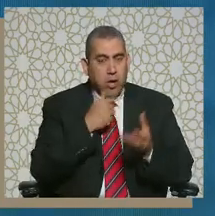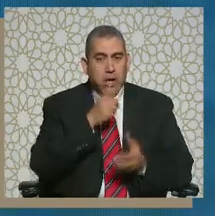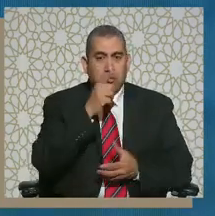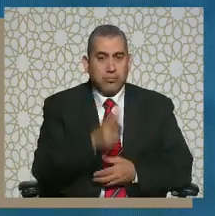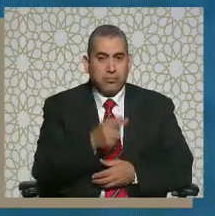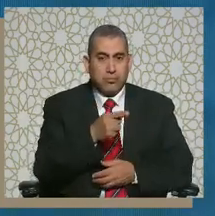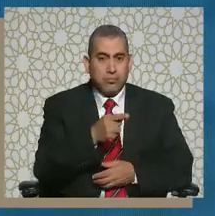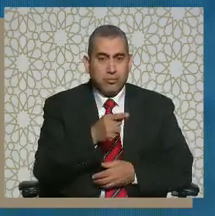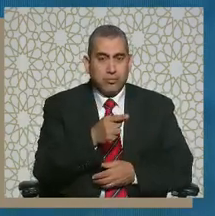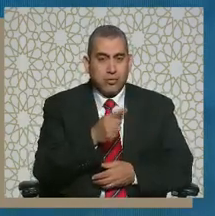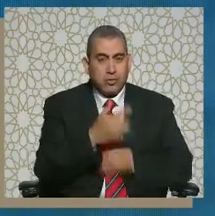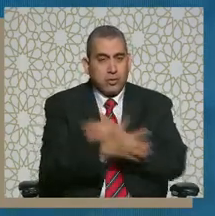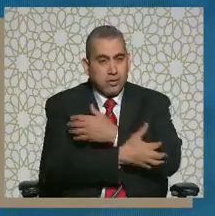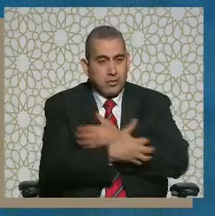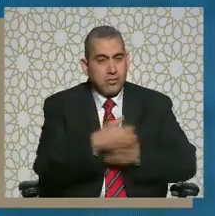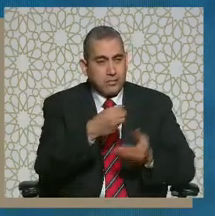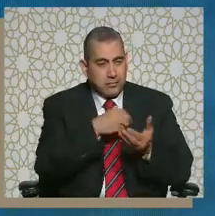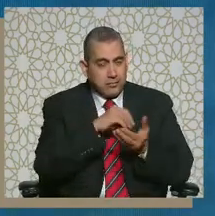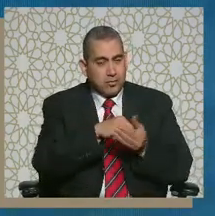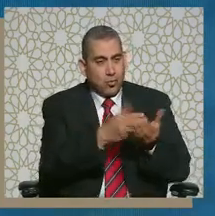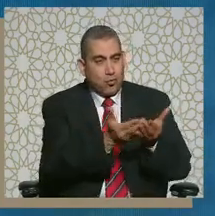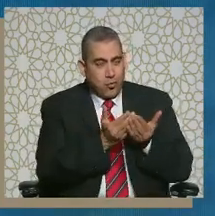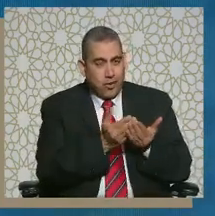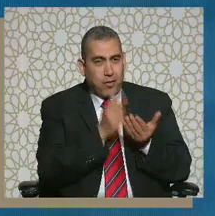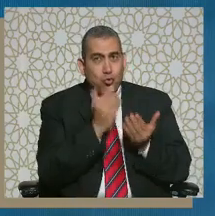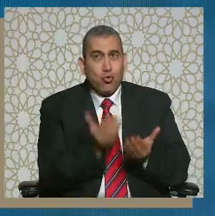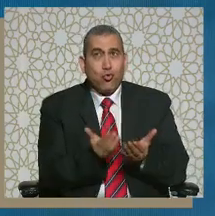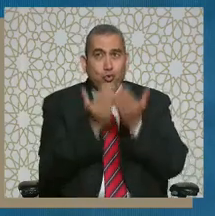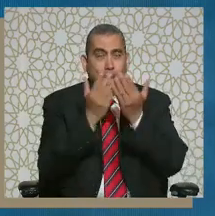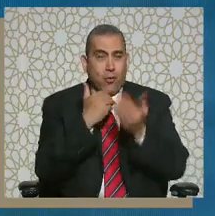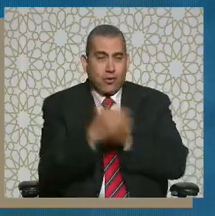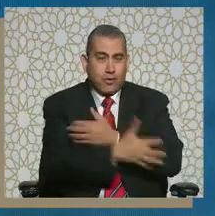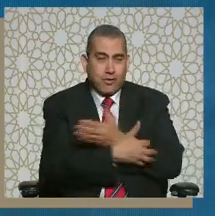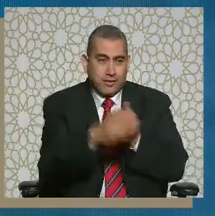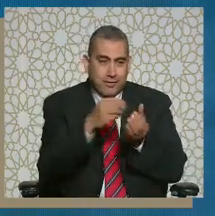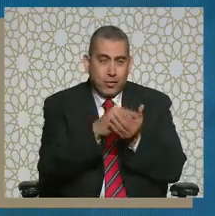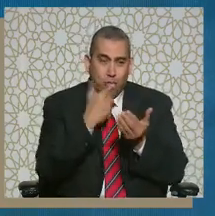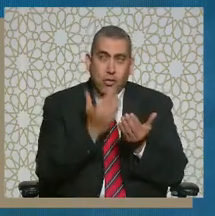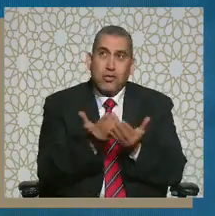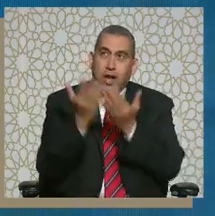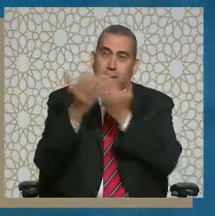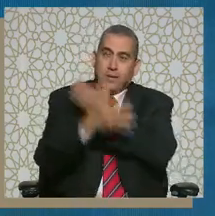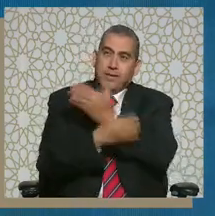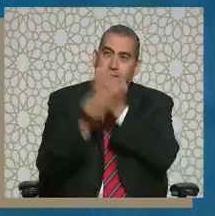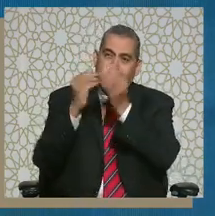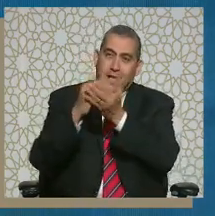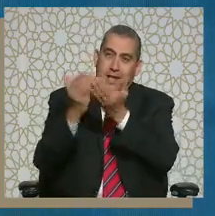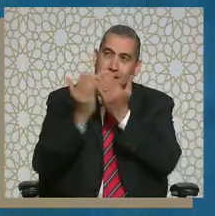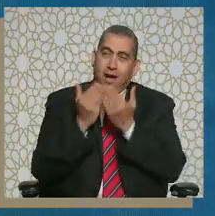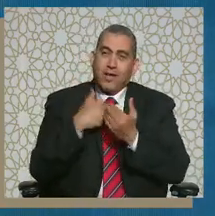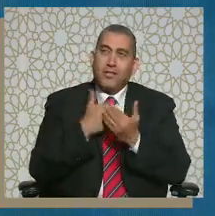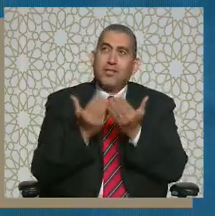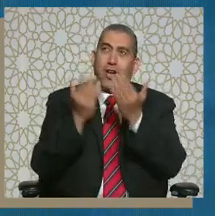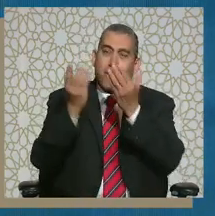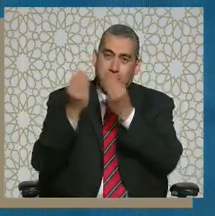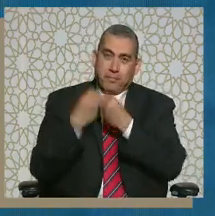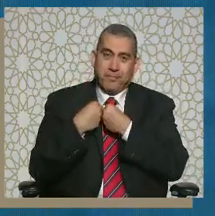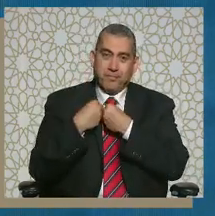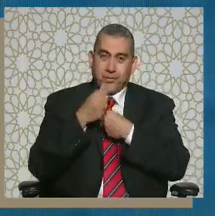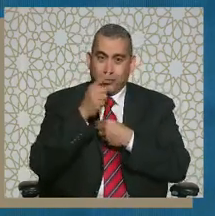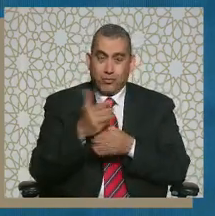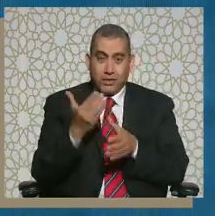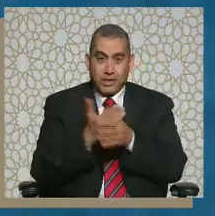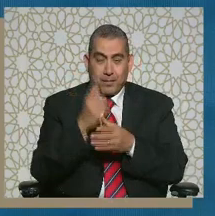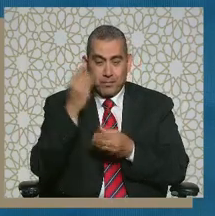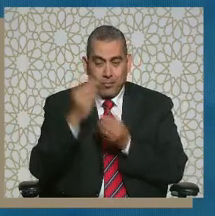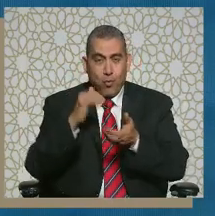وتصدق علينا بيرجو من الله ان هو يتصدق عليهم فما فيش حل الا ان ربنا يتصدق عليهم لان هو